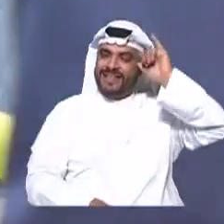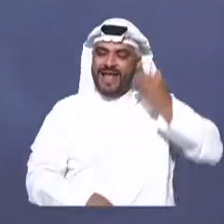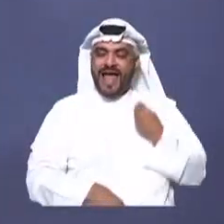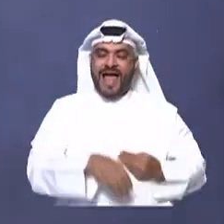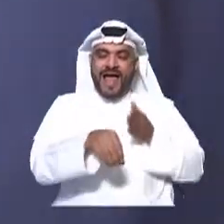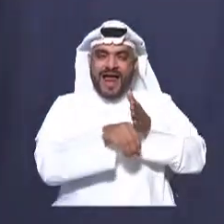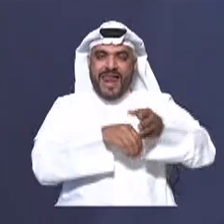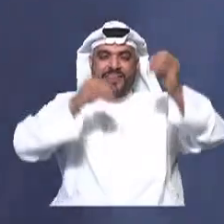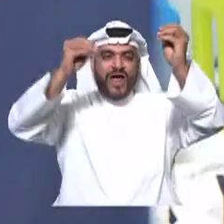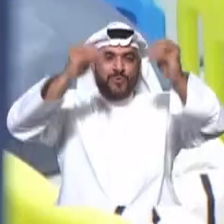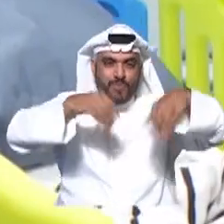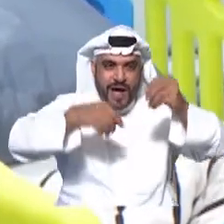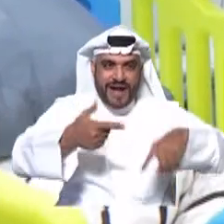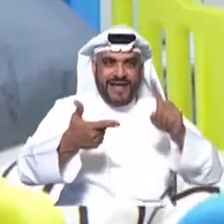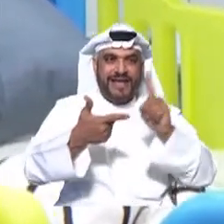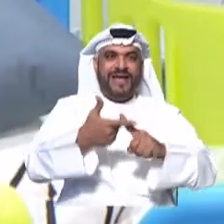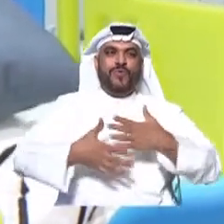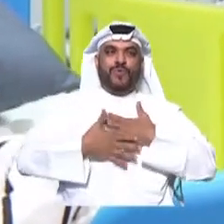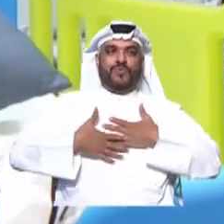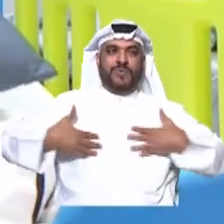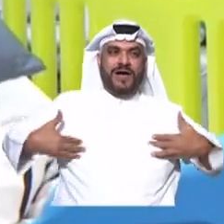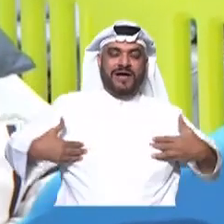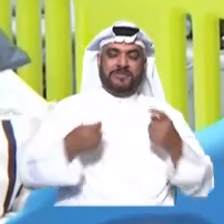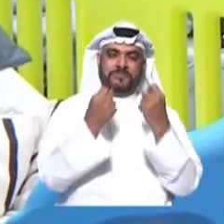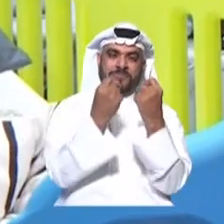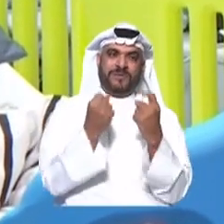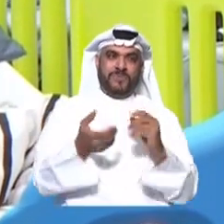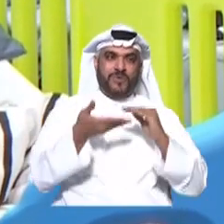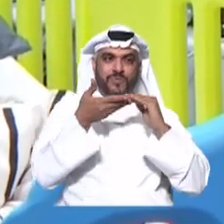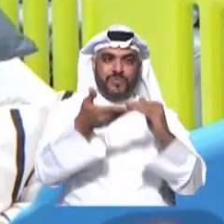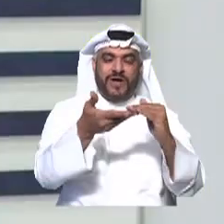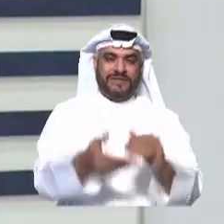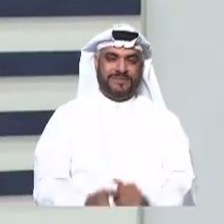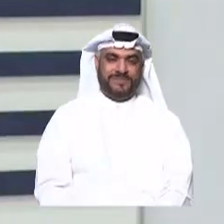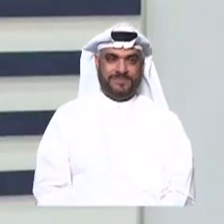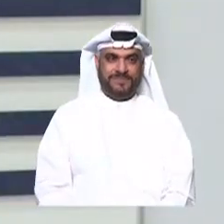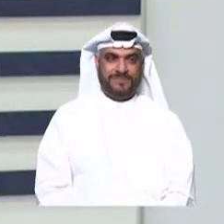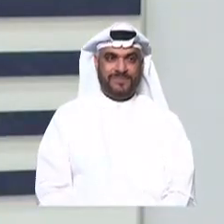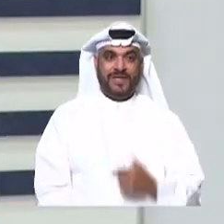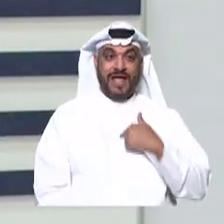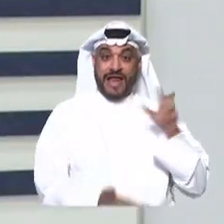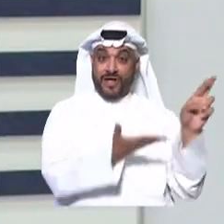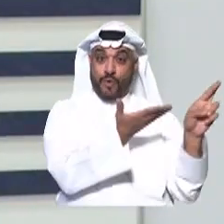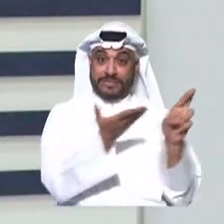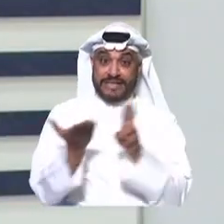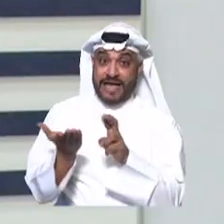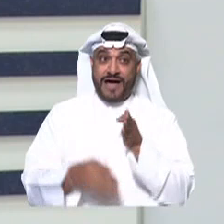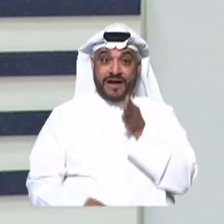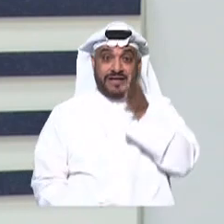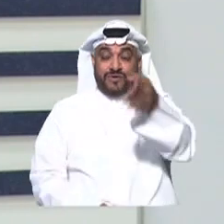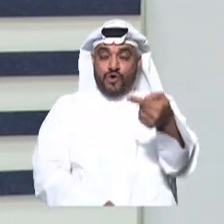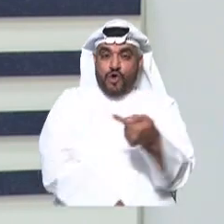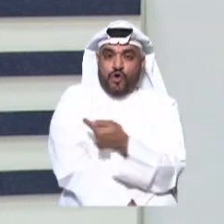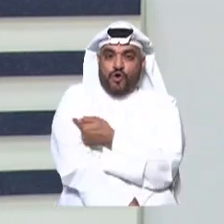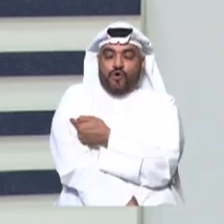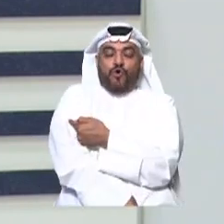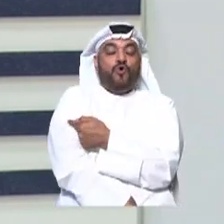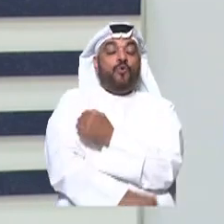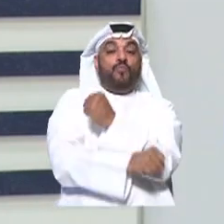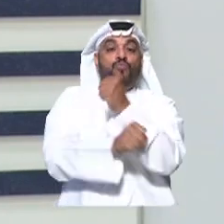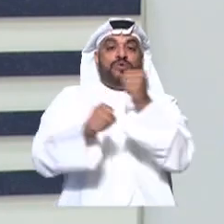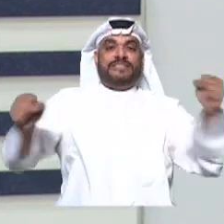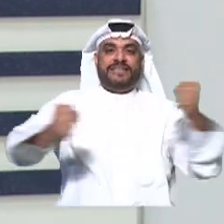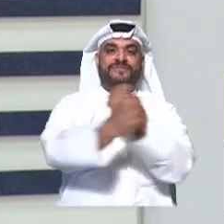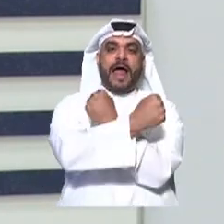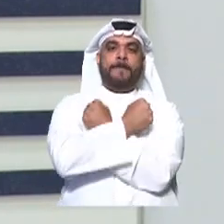الحروق من الأطفال والكبار ودعمهم معنوياً. زيارة مستشفى الباطين للحروق لتقديم